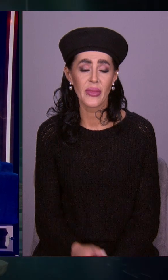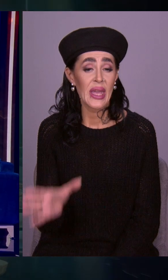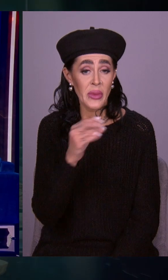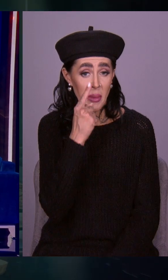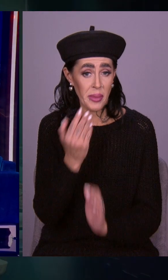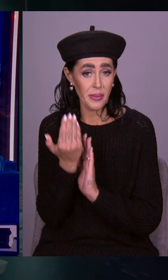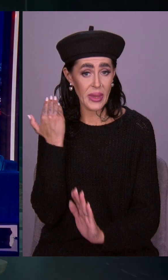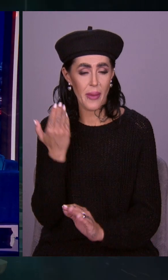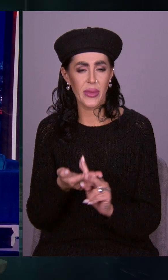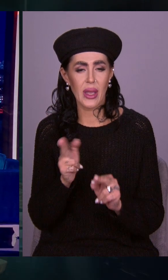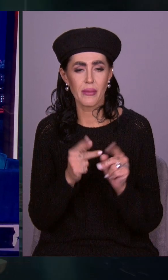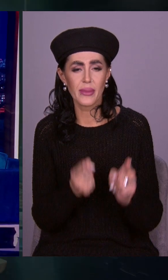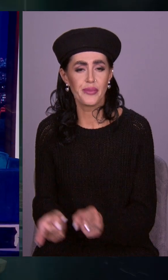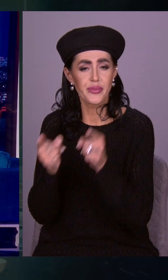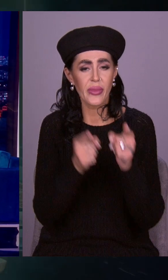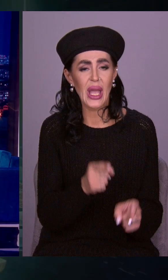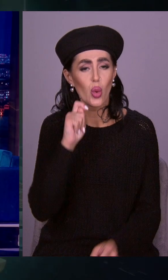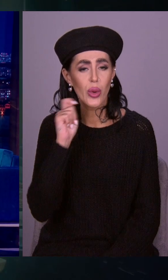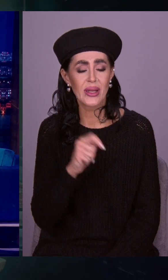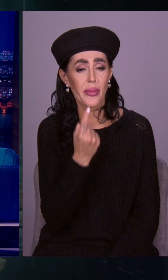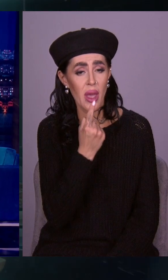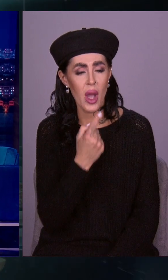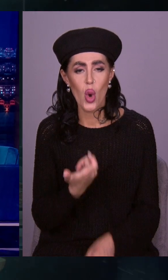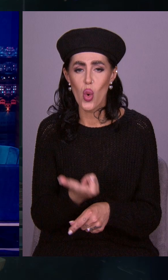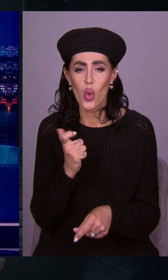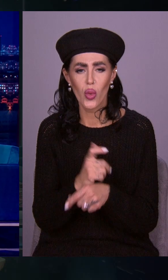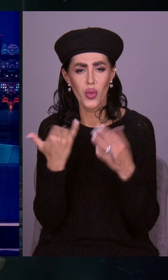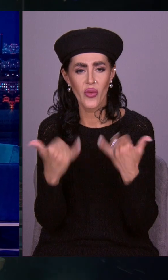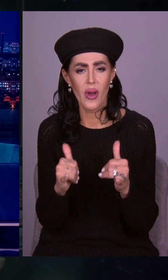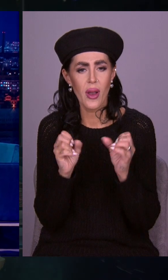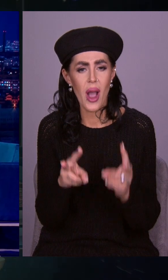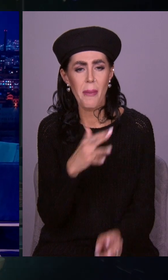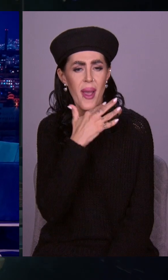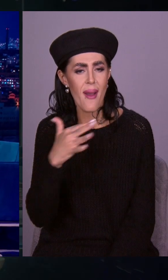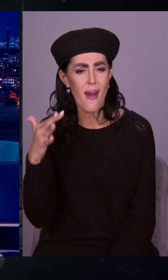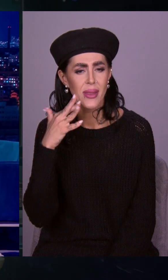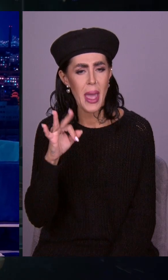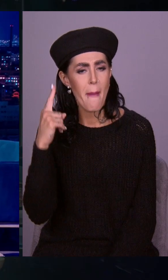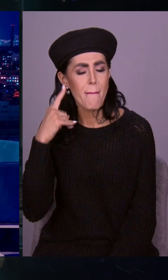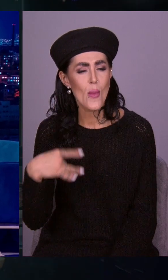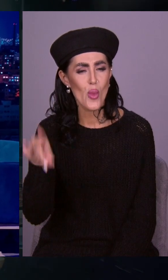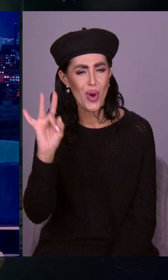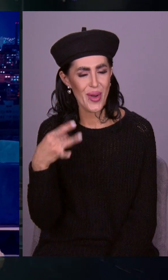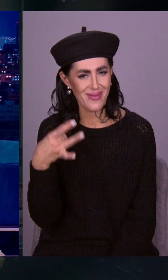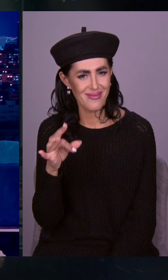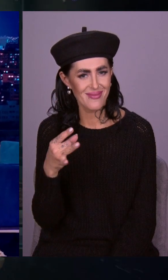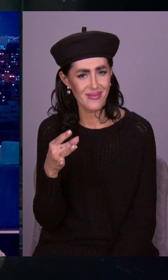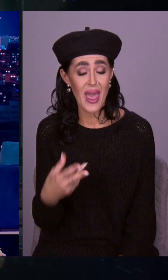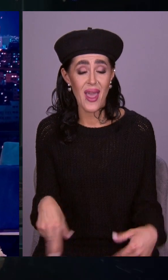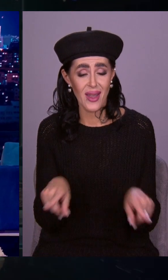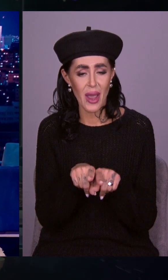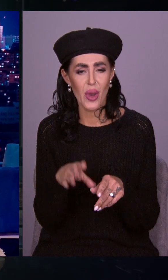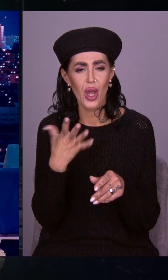Нещодавно перейшов на українську, дивуються, наскільки вона багата та мелодійна. Але разом з тим, вона